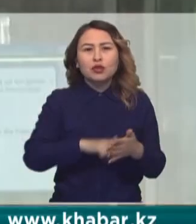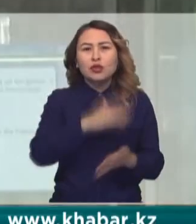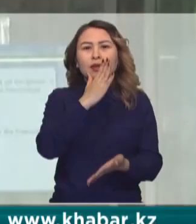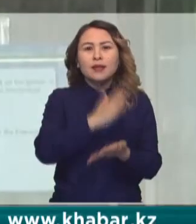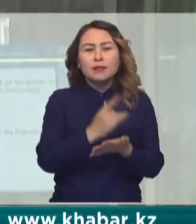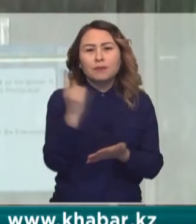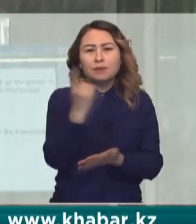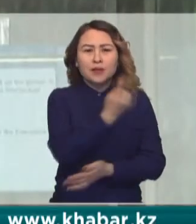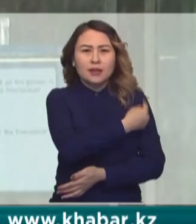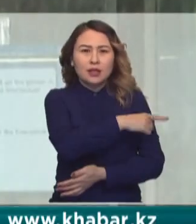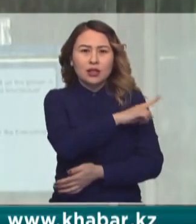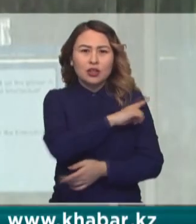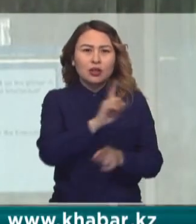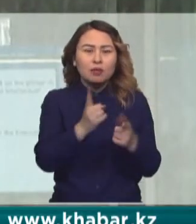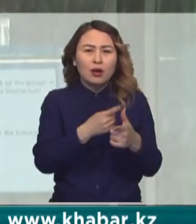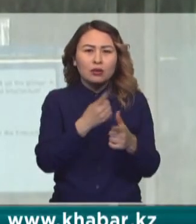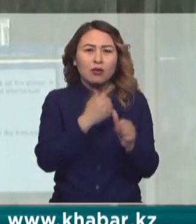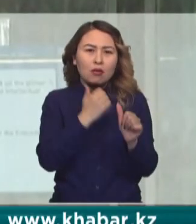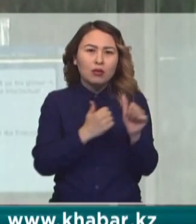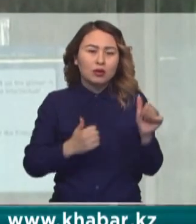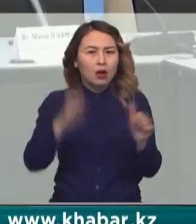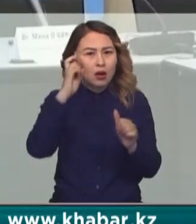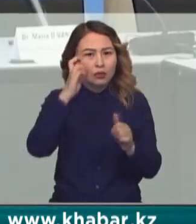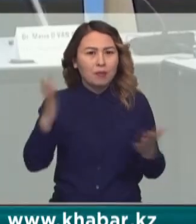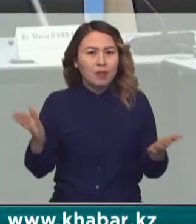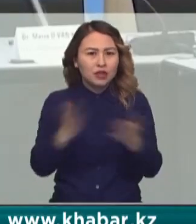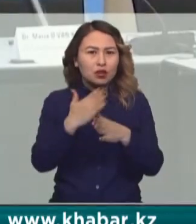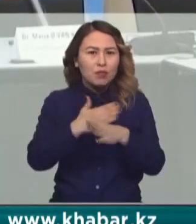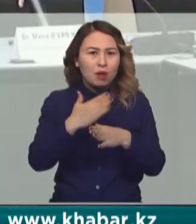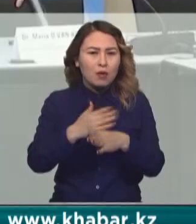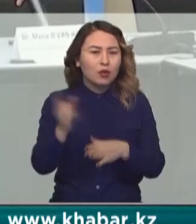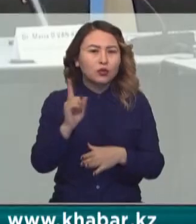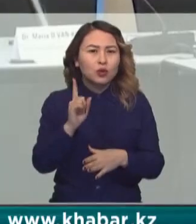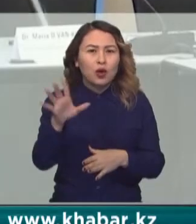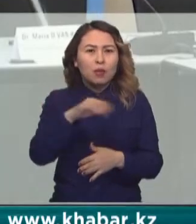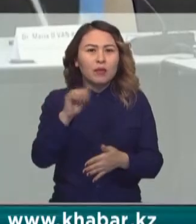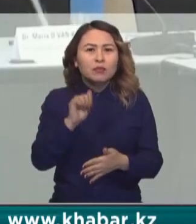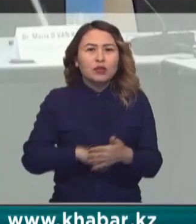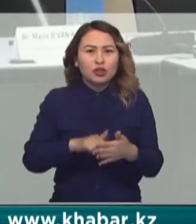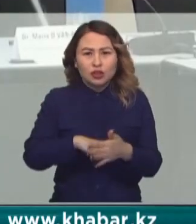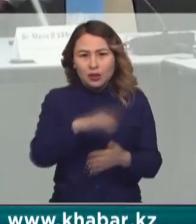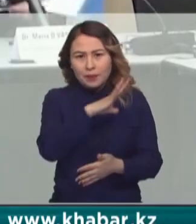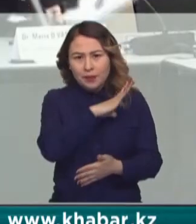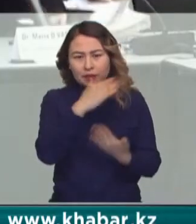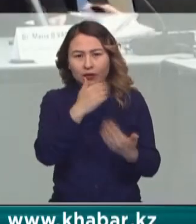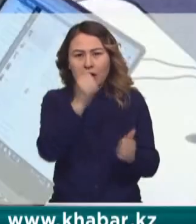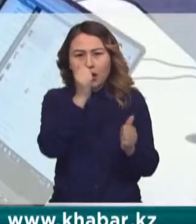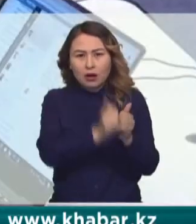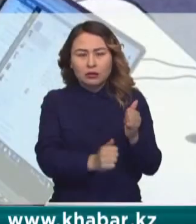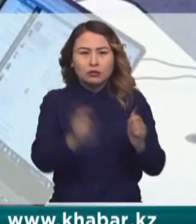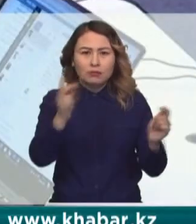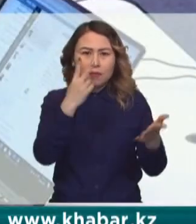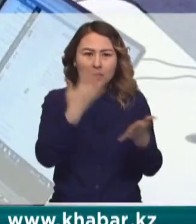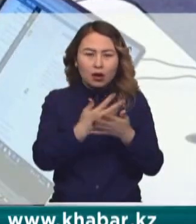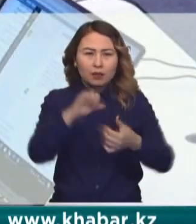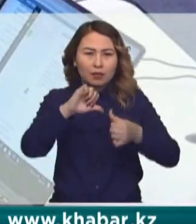бар. Ең бірінші, медицинасы кенже дамыған елдерге қолдау көрсету. Мұндай қадамға барудың негізгі себебі індеттің жаһанның әр жерінде көрініс беруі,